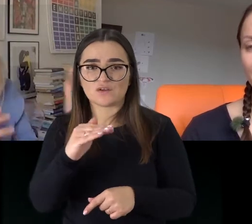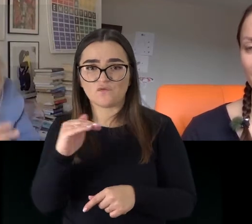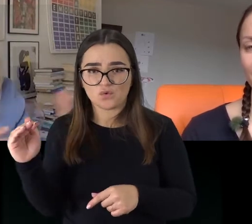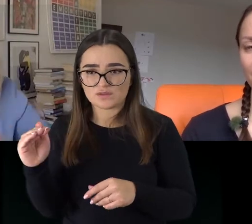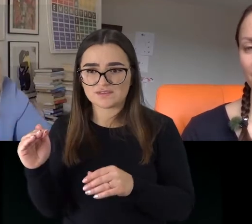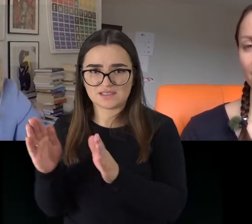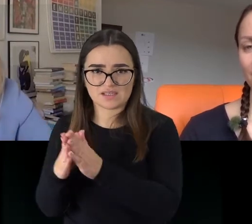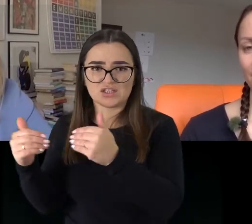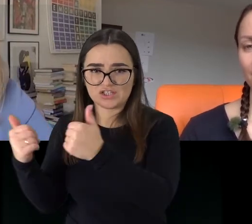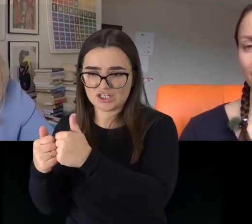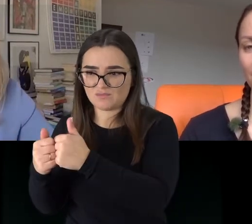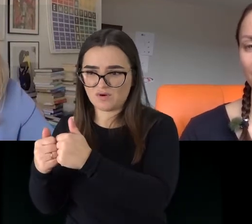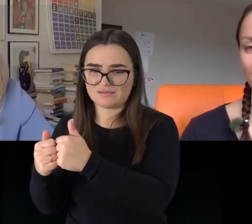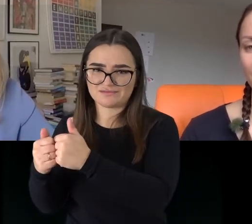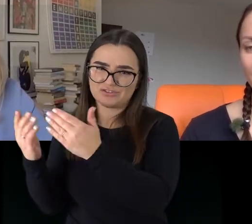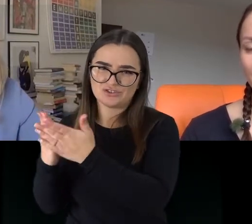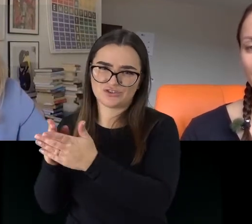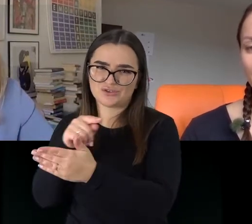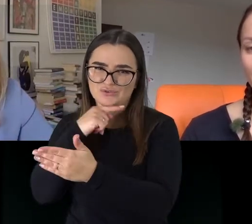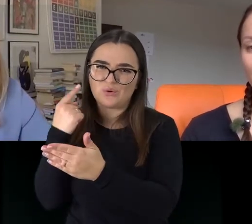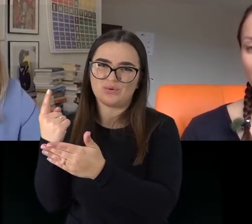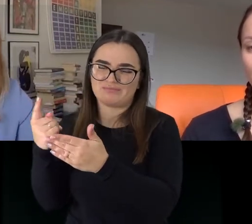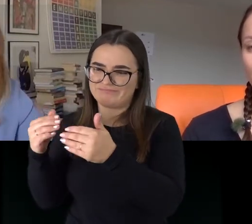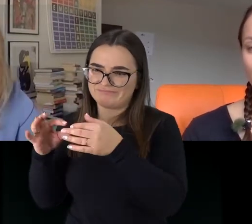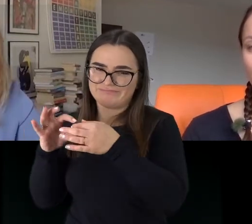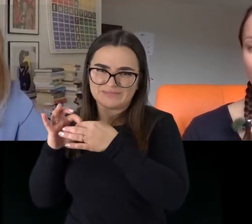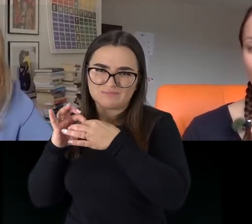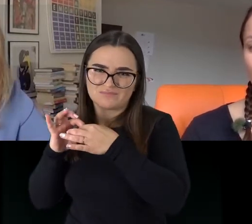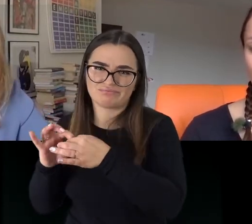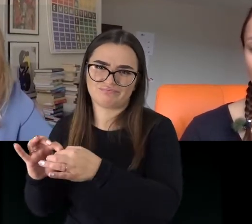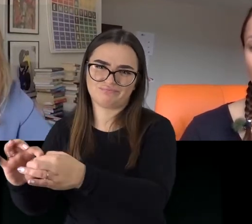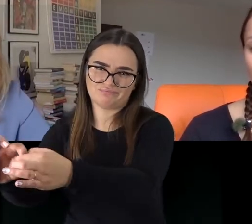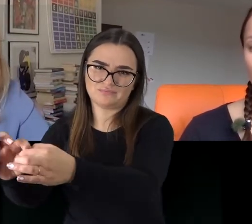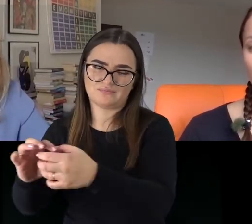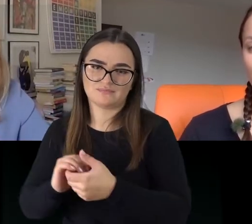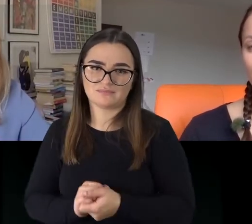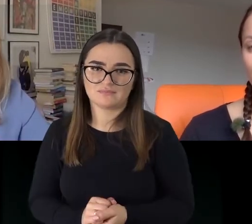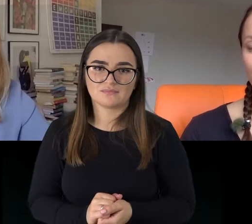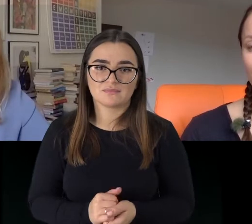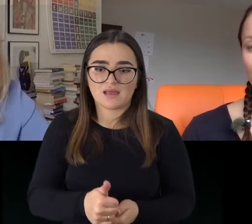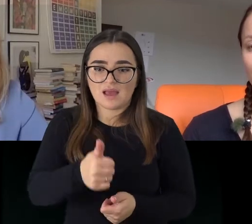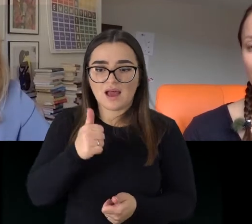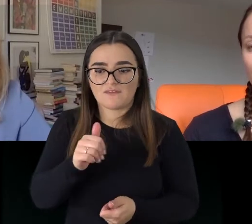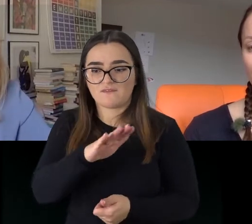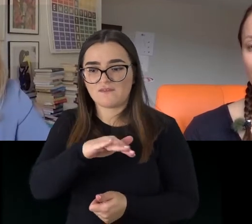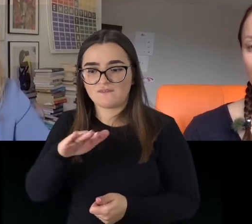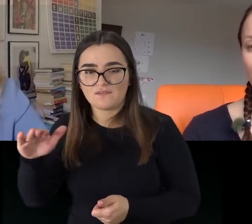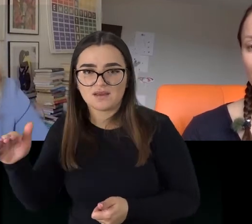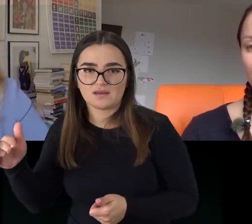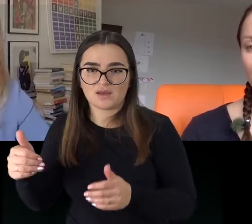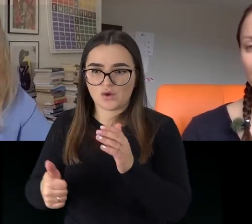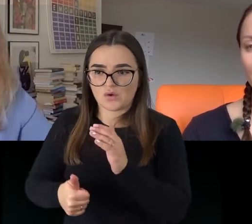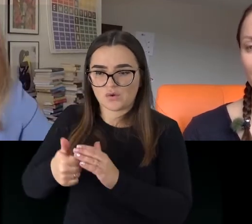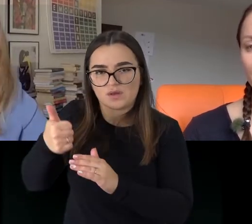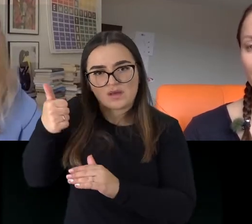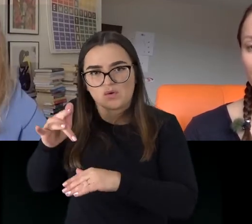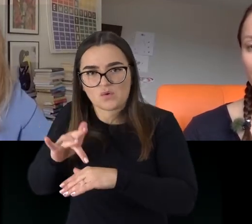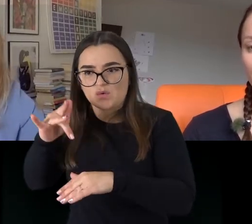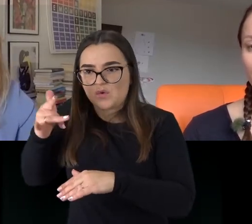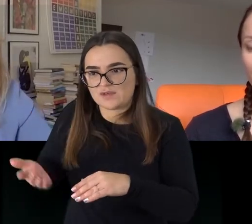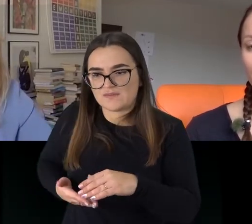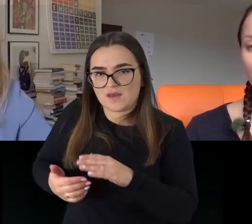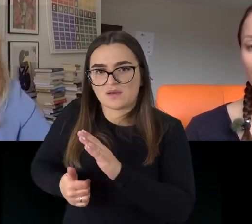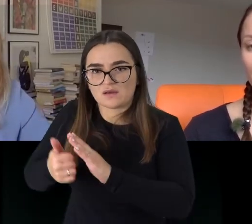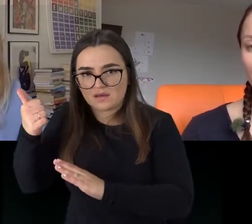laikų, disfunkcinės šeimos. Tai tam, kad vaikai išliktų, grįžtų prie temos, jie pasirenka ir vaidmenis. Ir čia gali būti labai